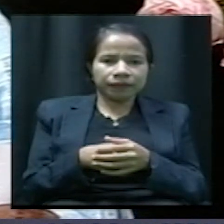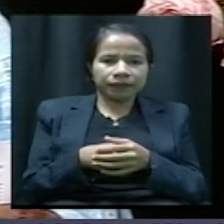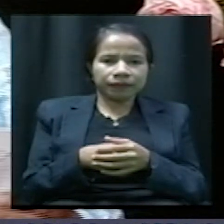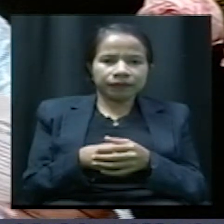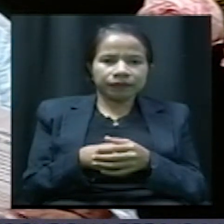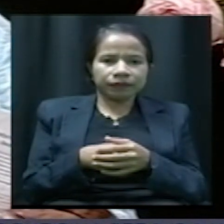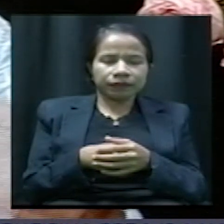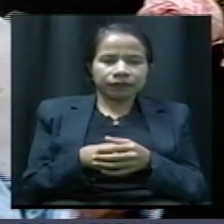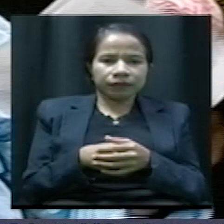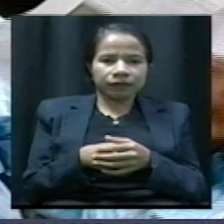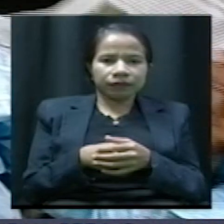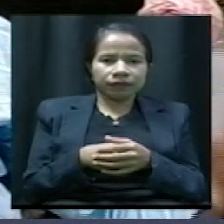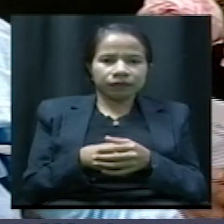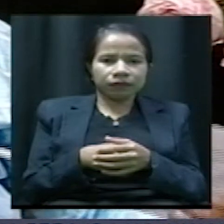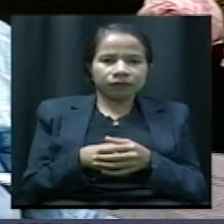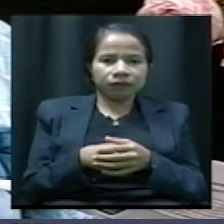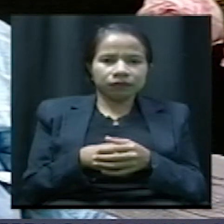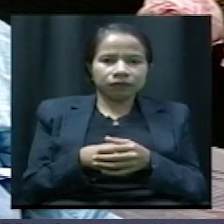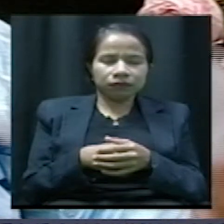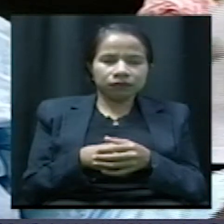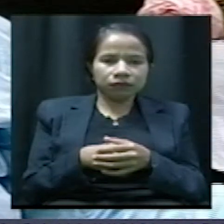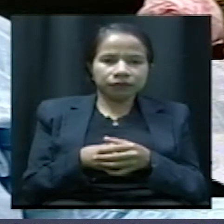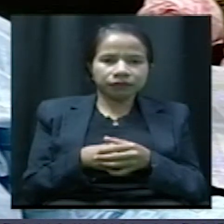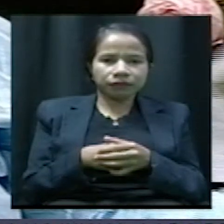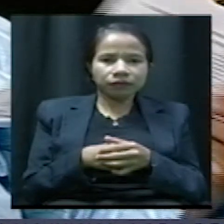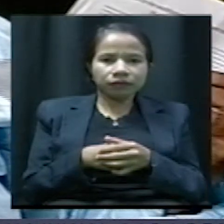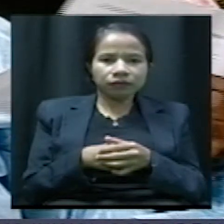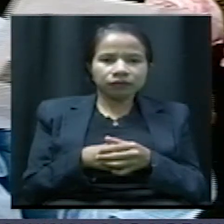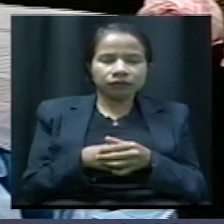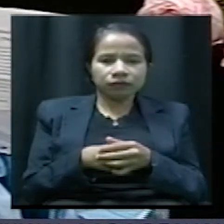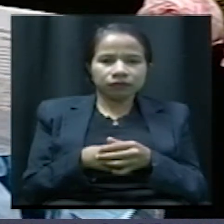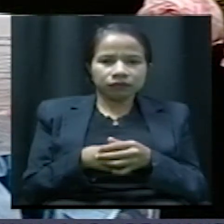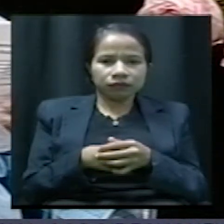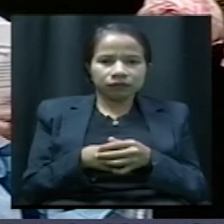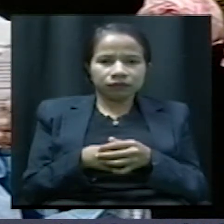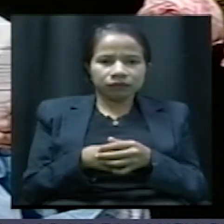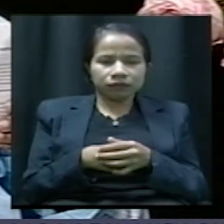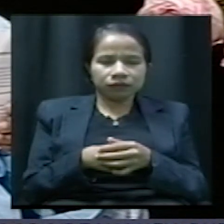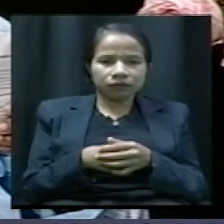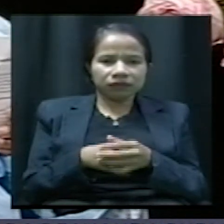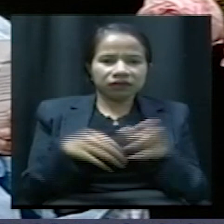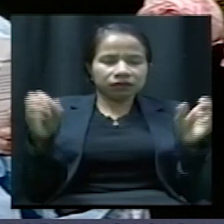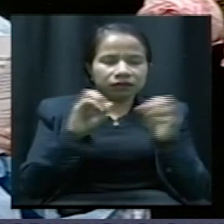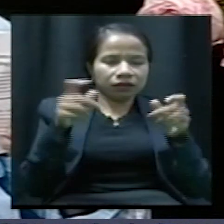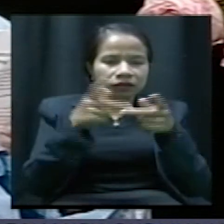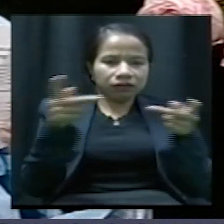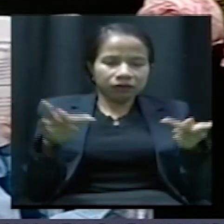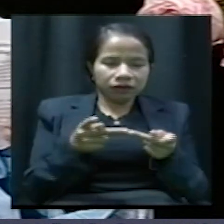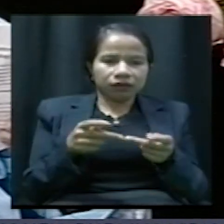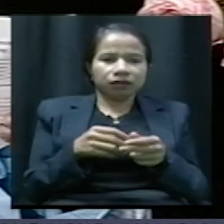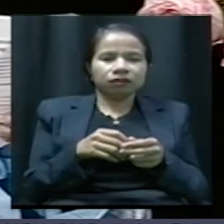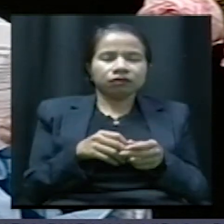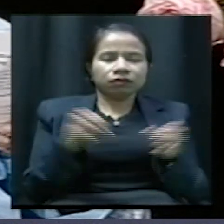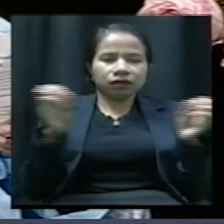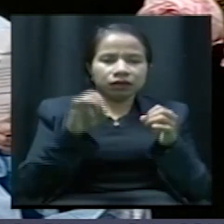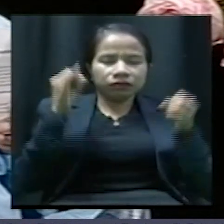sera CFP ne kantor ne hatem kata kiran CFP ne kantor mak kiran se ni se lai ya sera fatin ne mak informasi